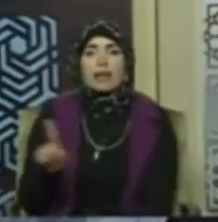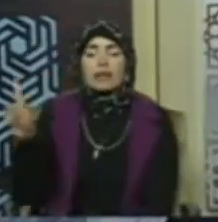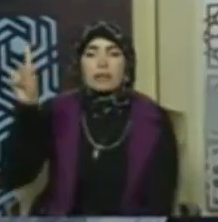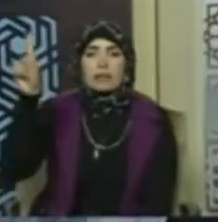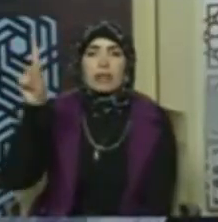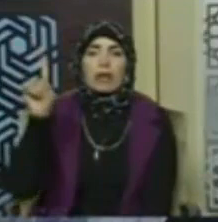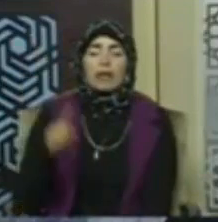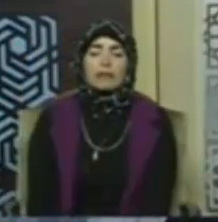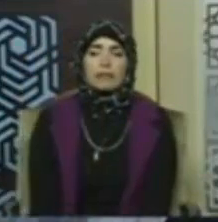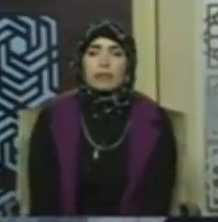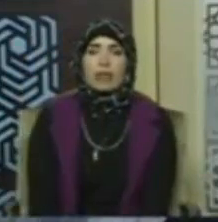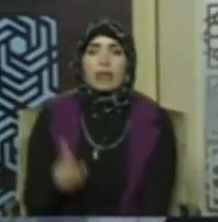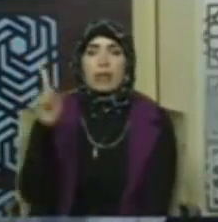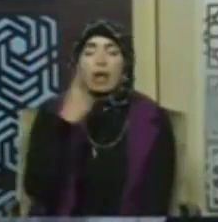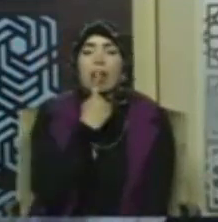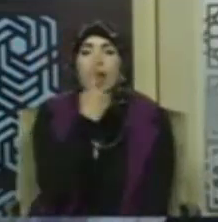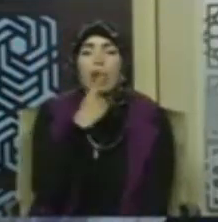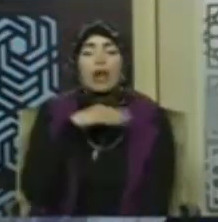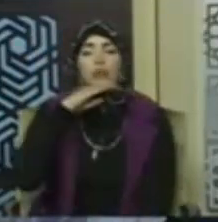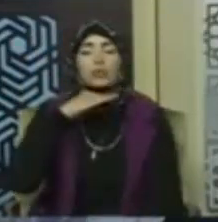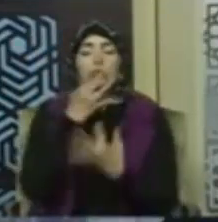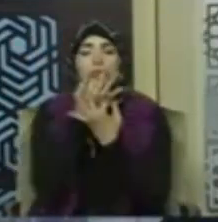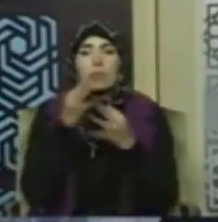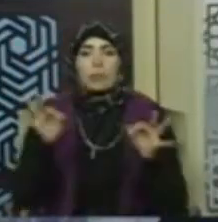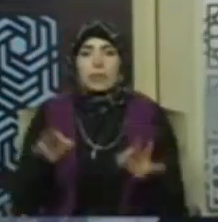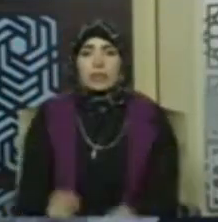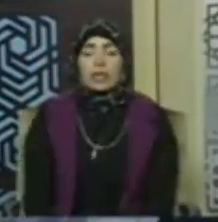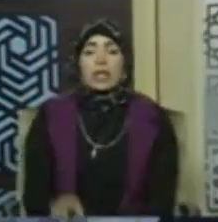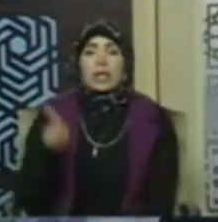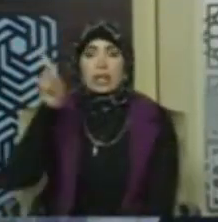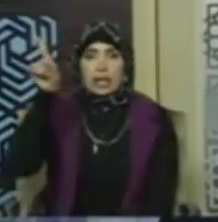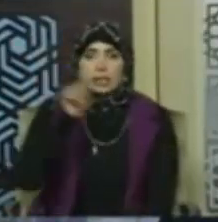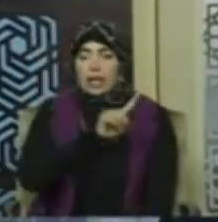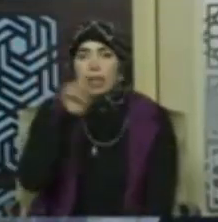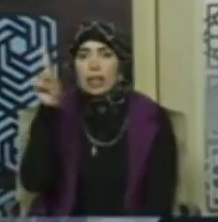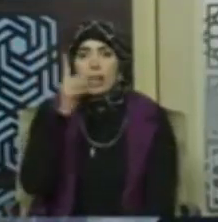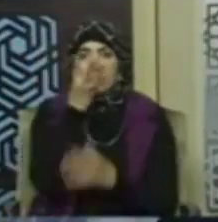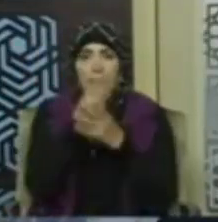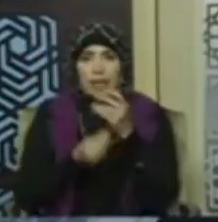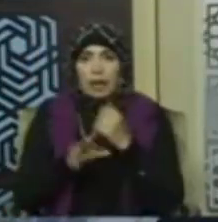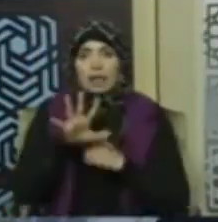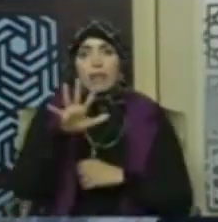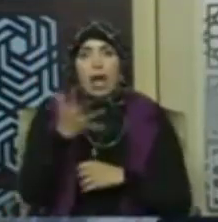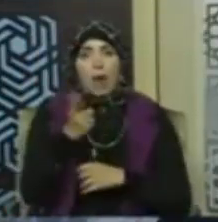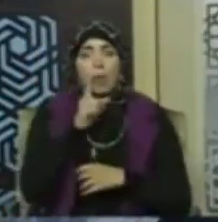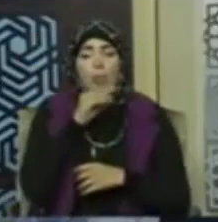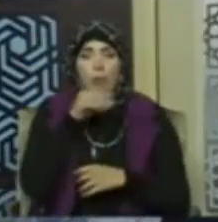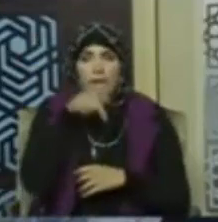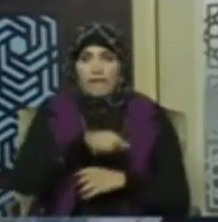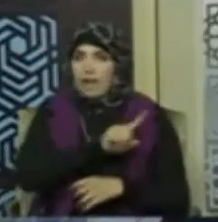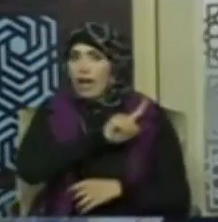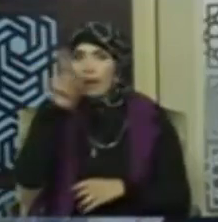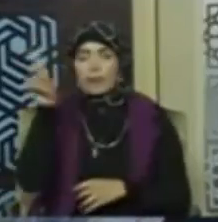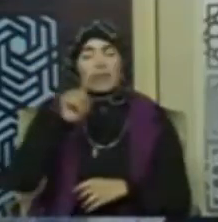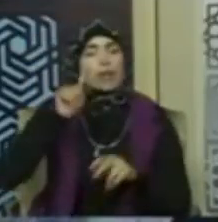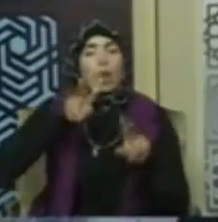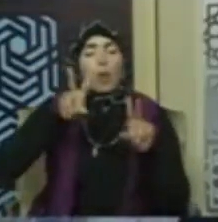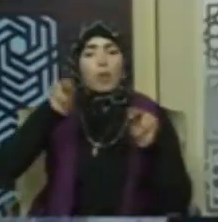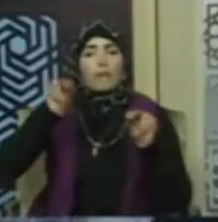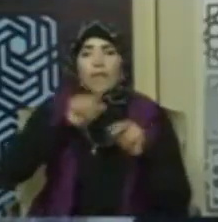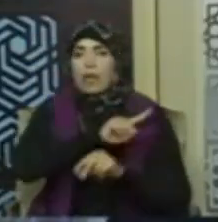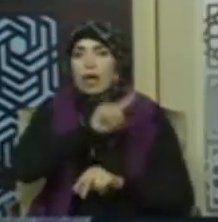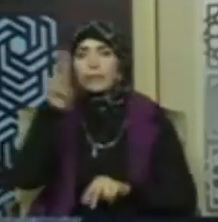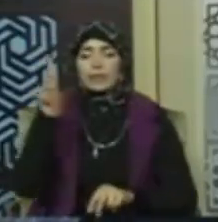إله إلا أنت الأحد الصمد الذي لم يلد ولم يولد ولم يكن له